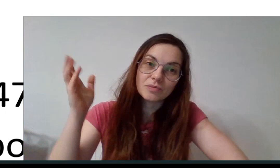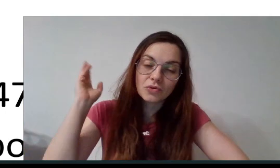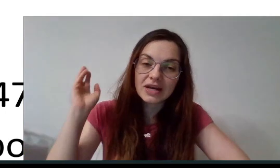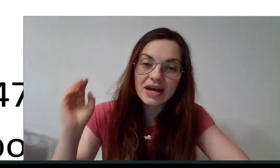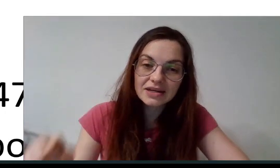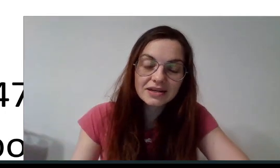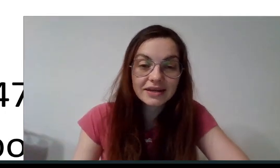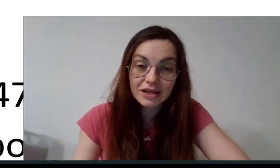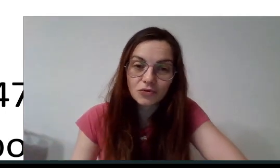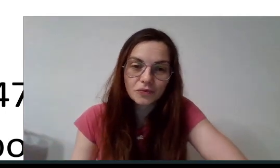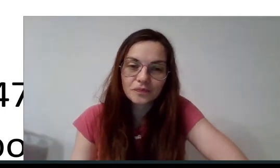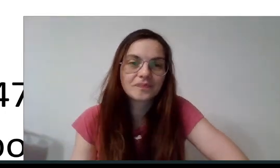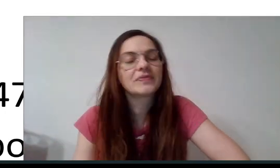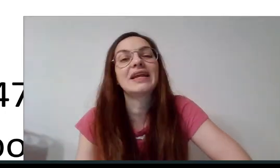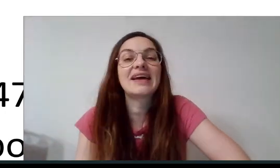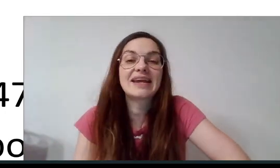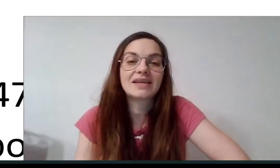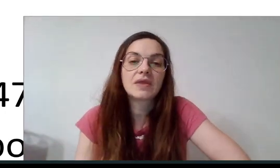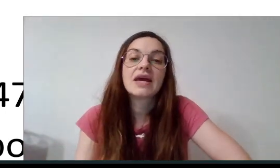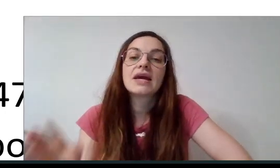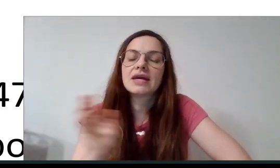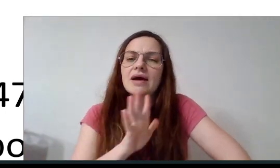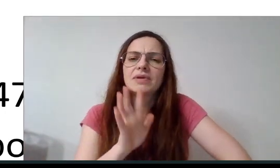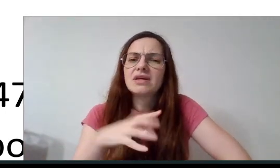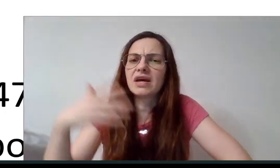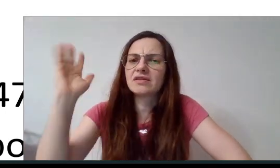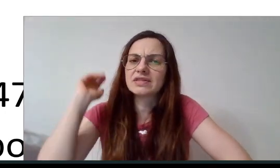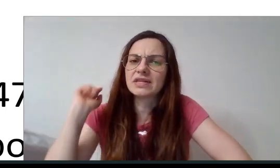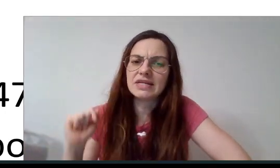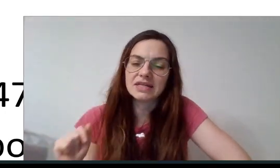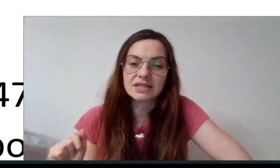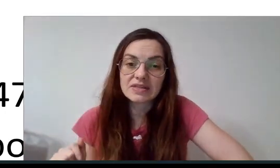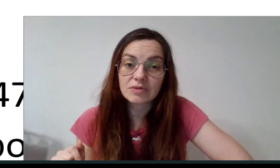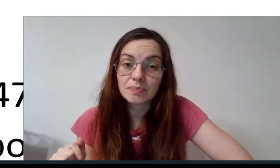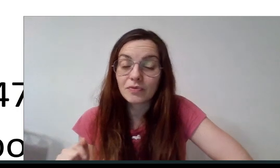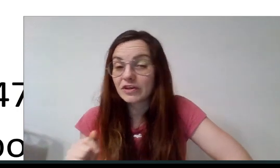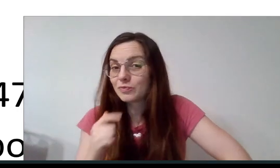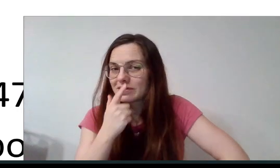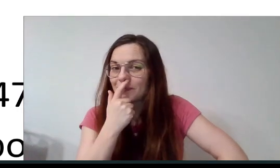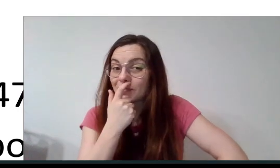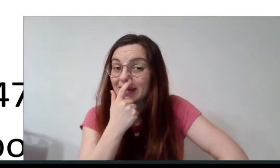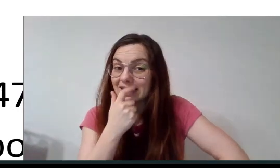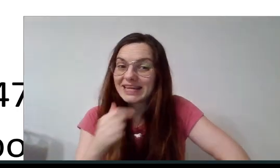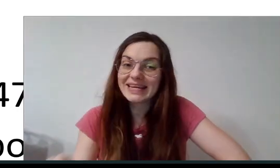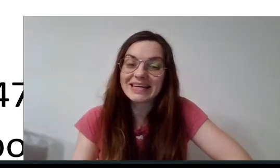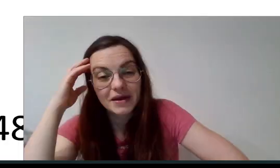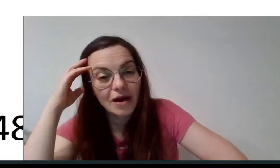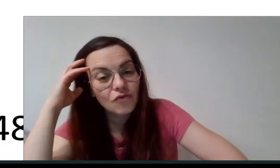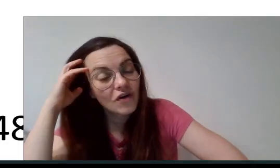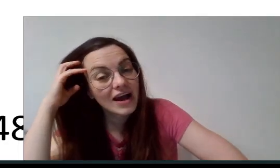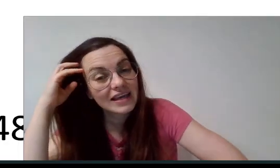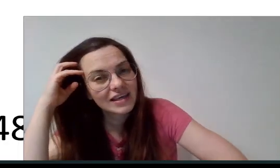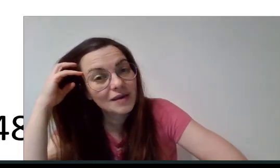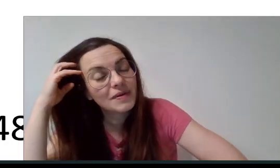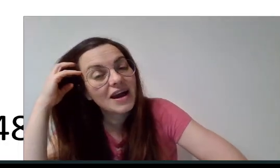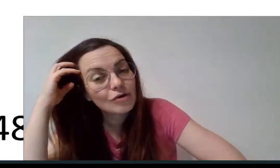leihen? Knjigu leihen. Ich habe dir etwas geliehen. Sve sam ti poveć pozajmio. Geliehen, trošim. Ich